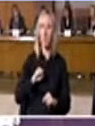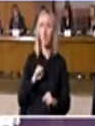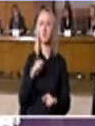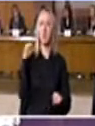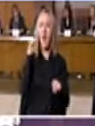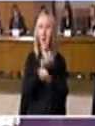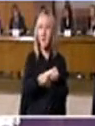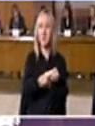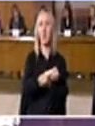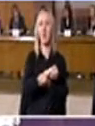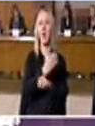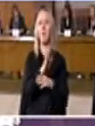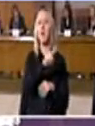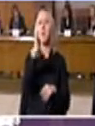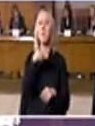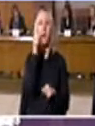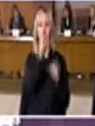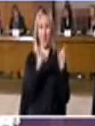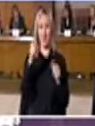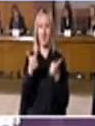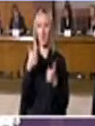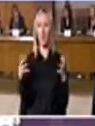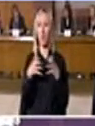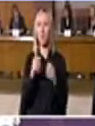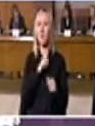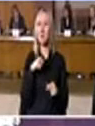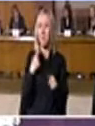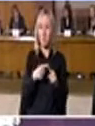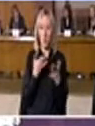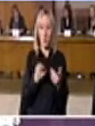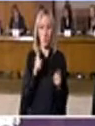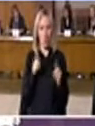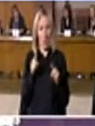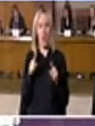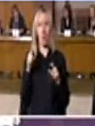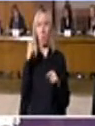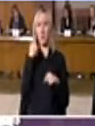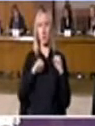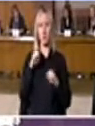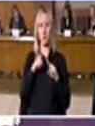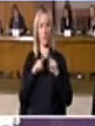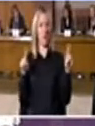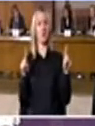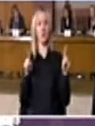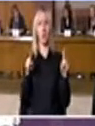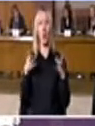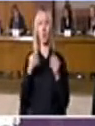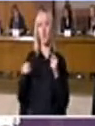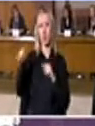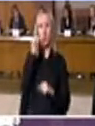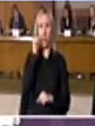i nasilja prema pojedincima i grupama samo zato što se po nekom svom ličnom svojstvu razlikuju od